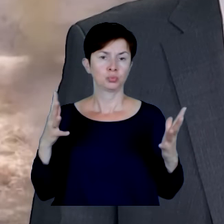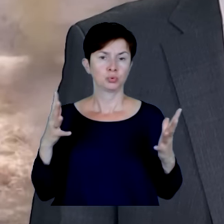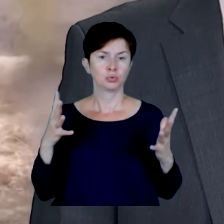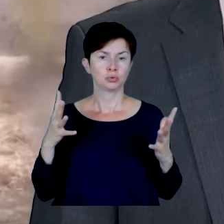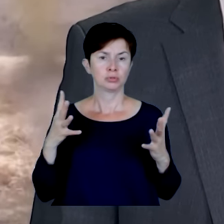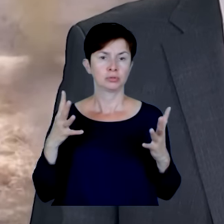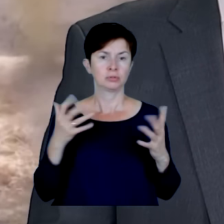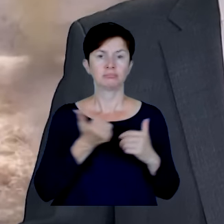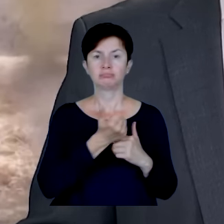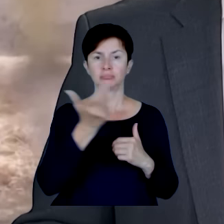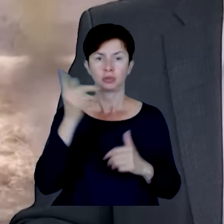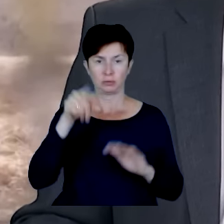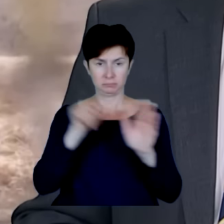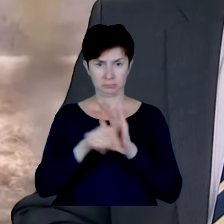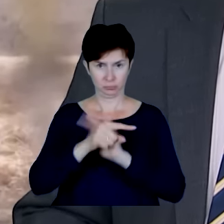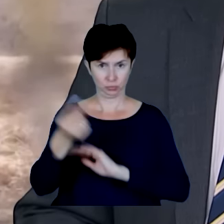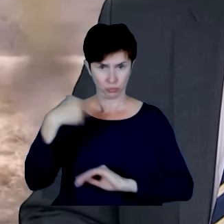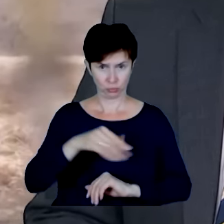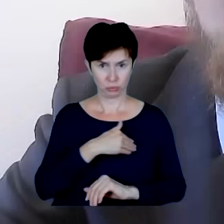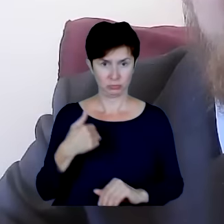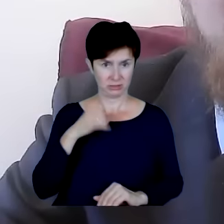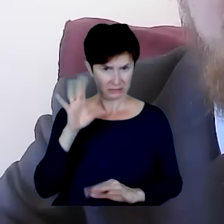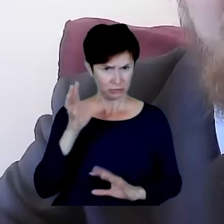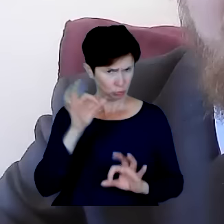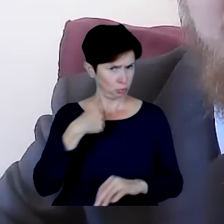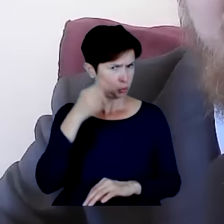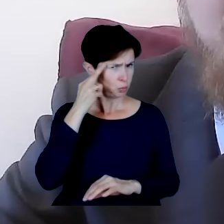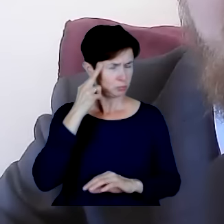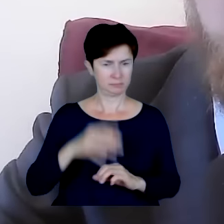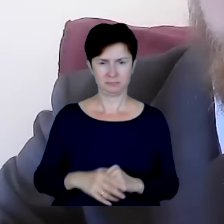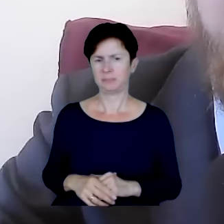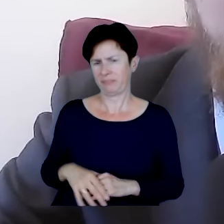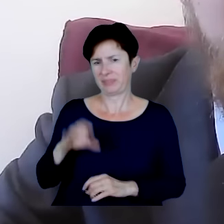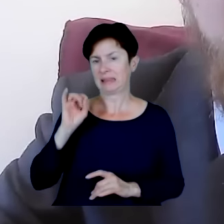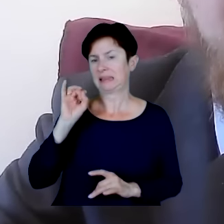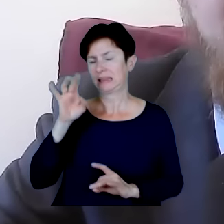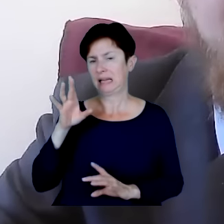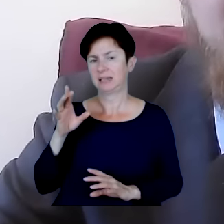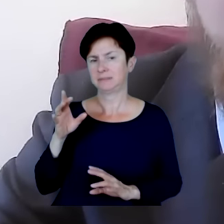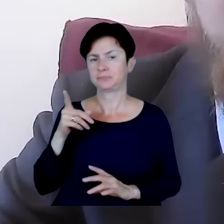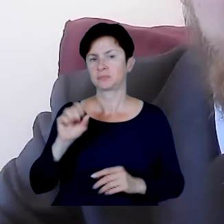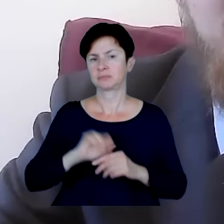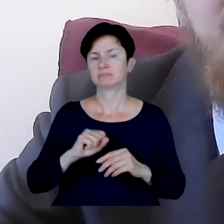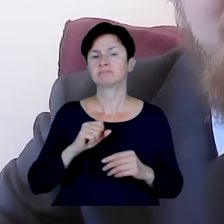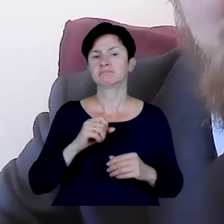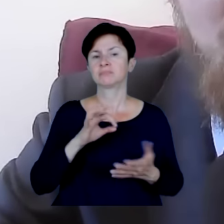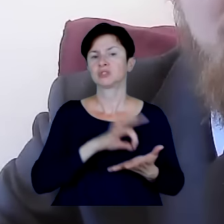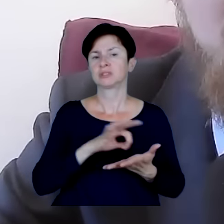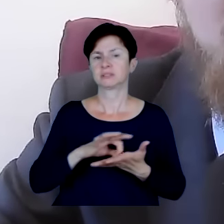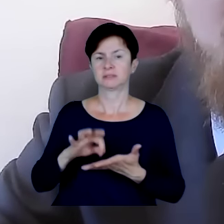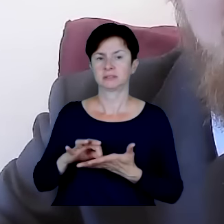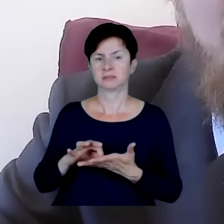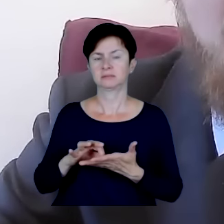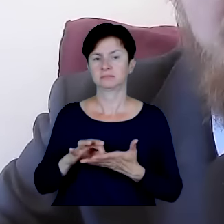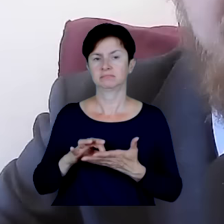migrantów. Czy ja dobrze rozumiem to stanowisko? Tak, myślę, że to stanowisko jest konsekwencją postawy, jest spójne z postawą